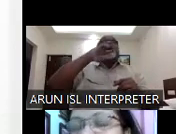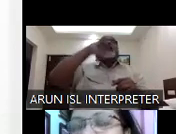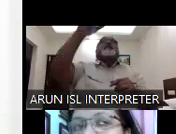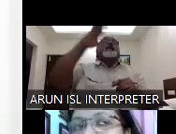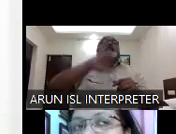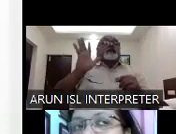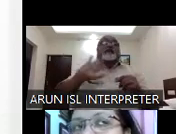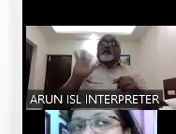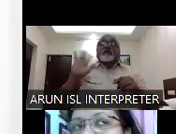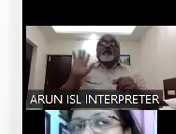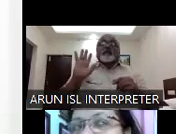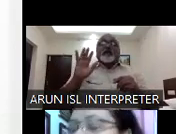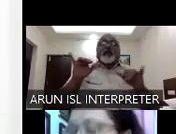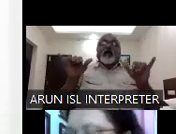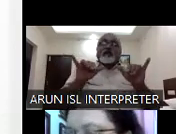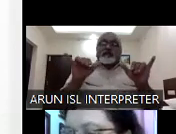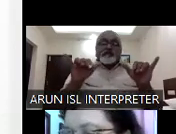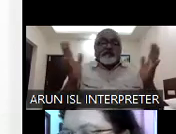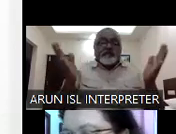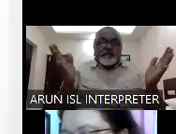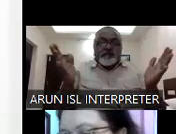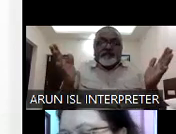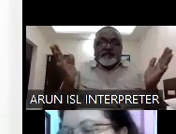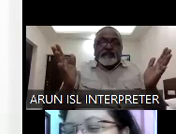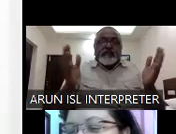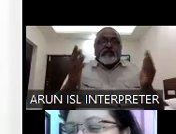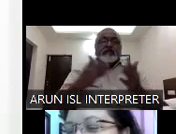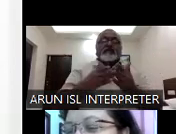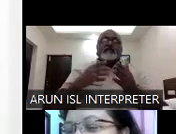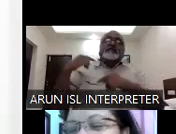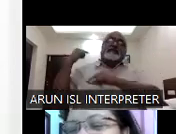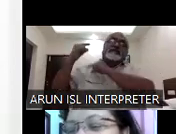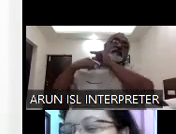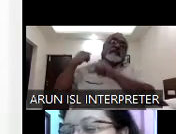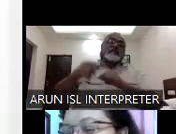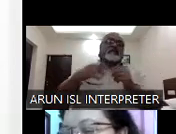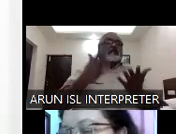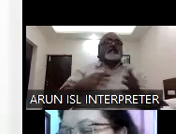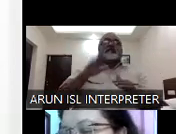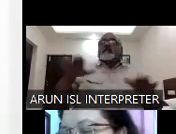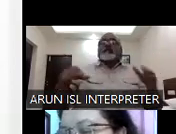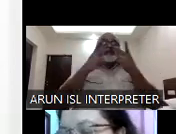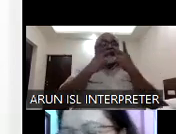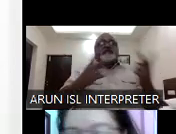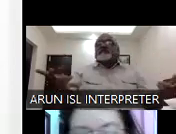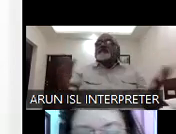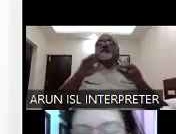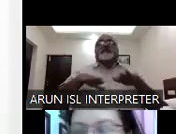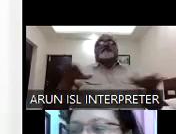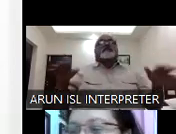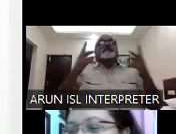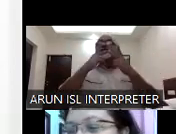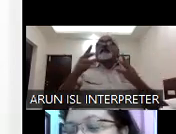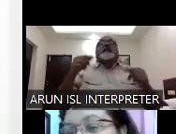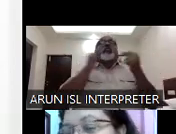करना. So all these are but if you look at today's kids, they argue for each and everything you